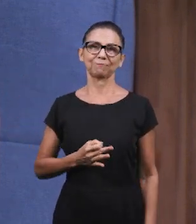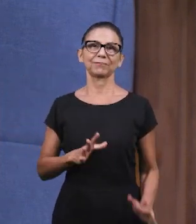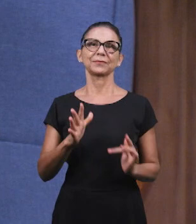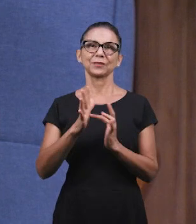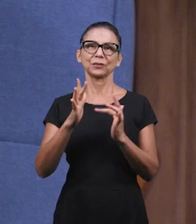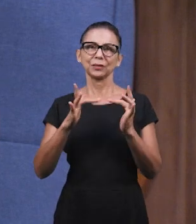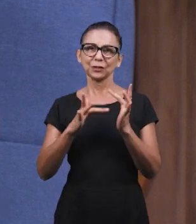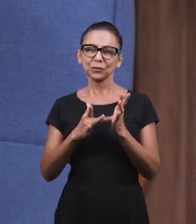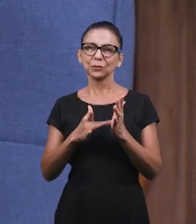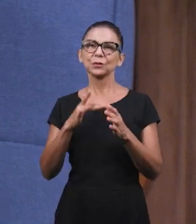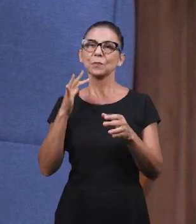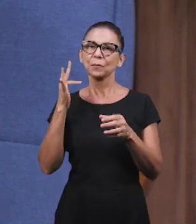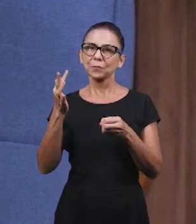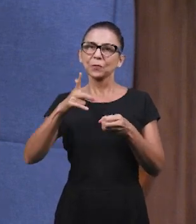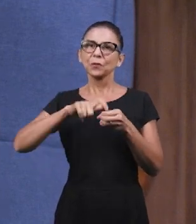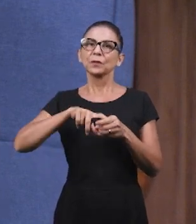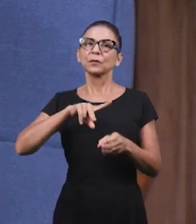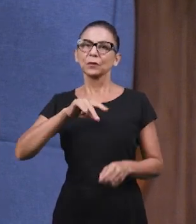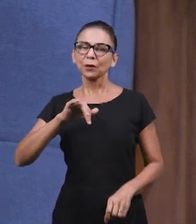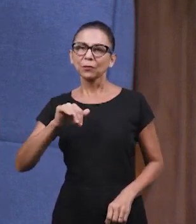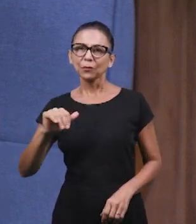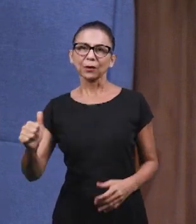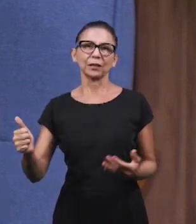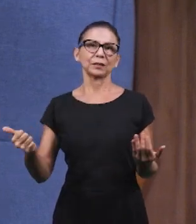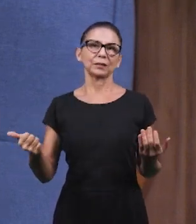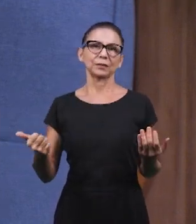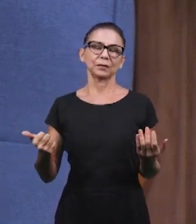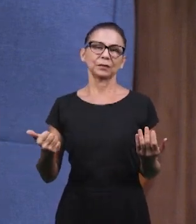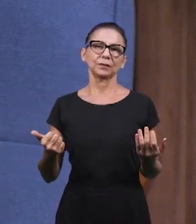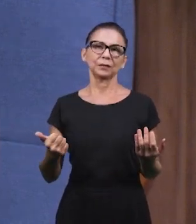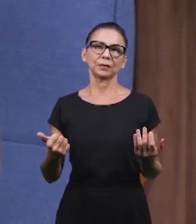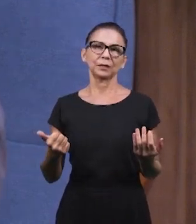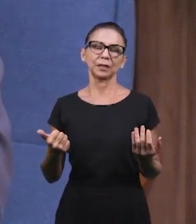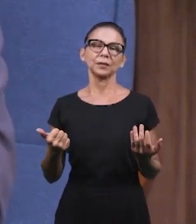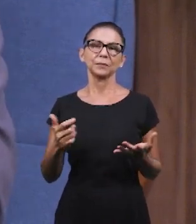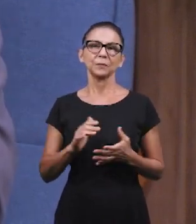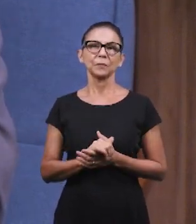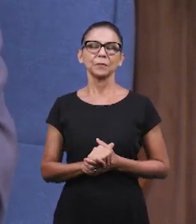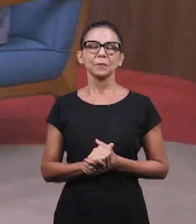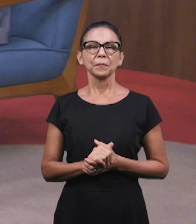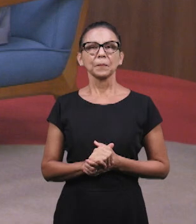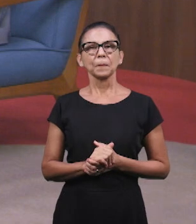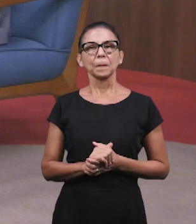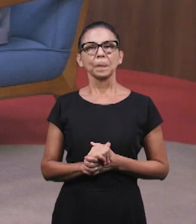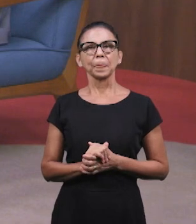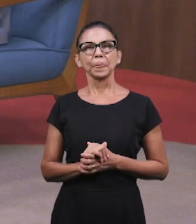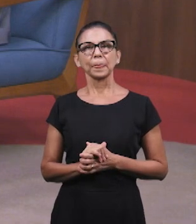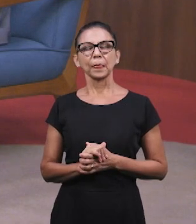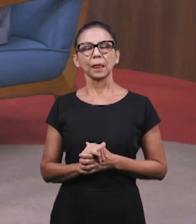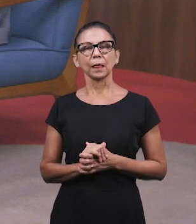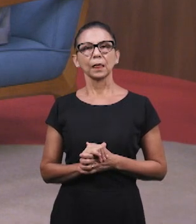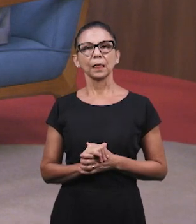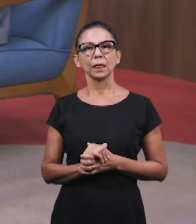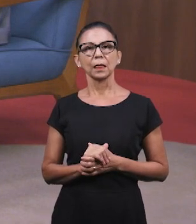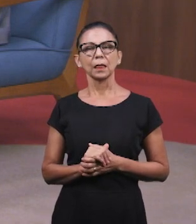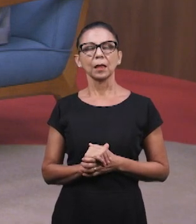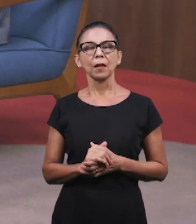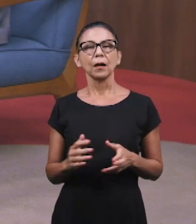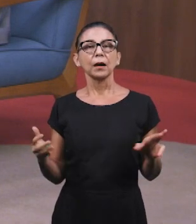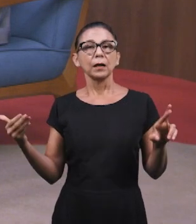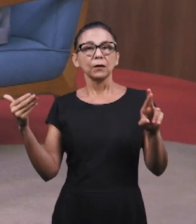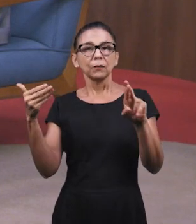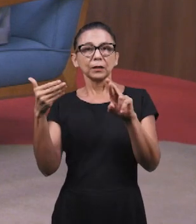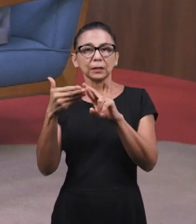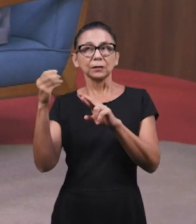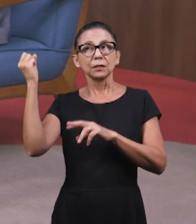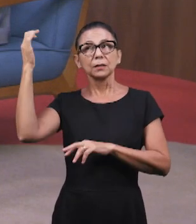fonction de la révélation du mystère. Et donc, plus nous connaissons le Seigneur, le Père,